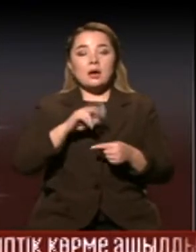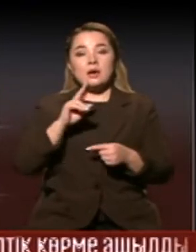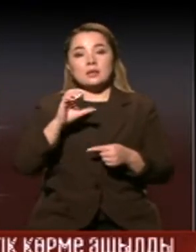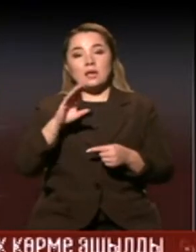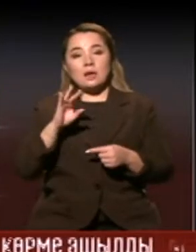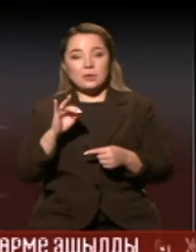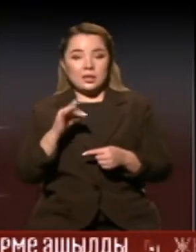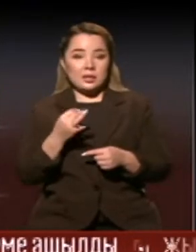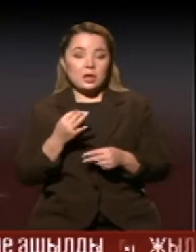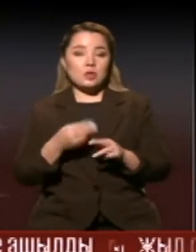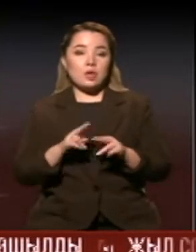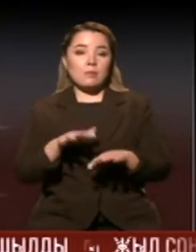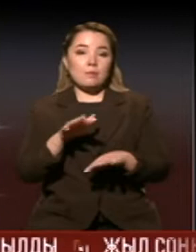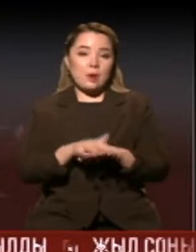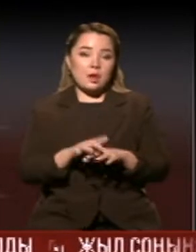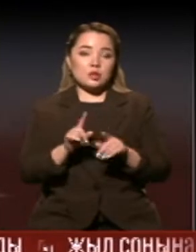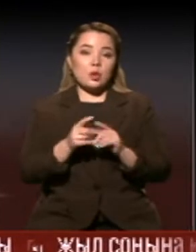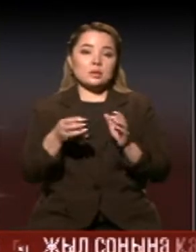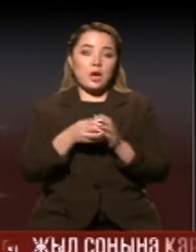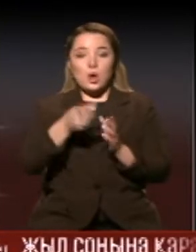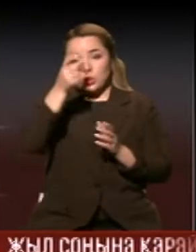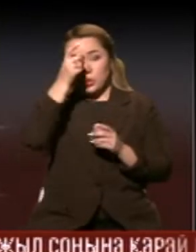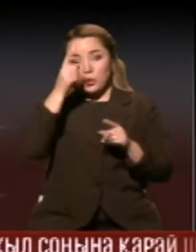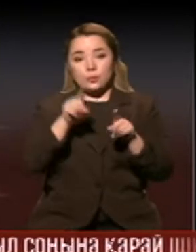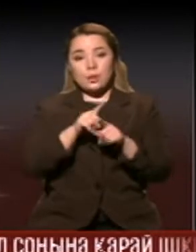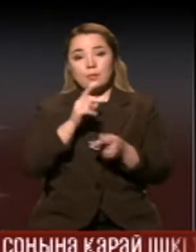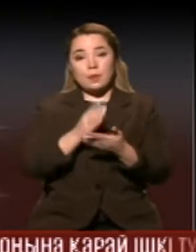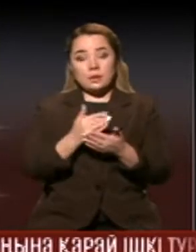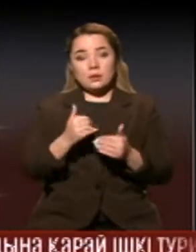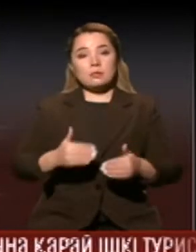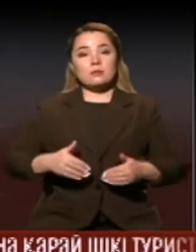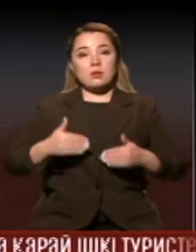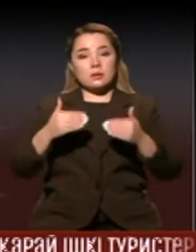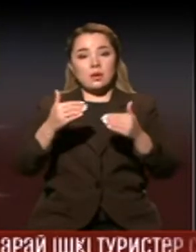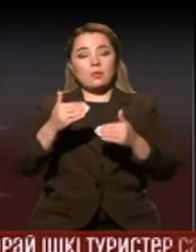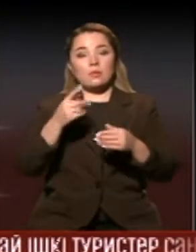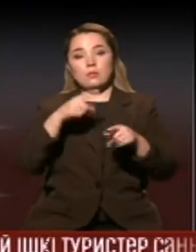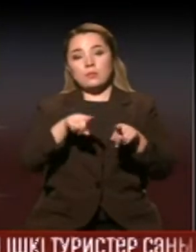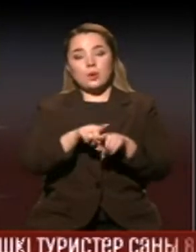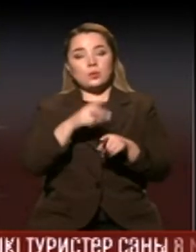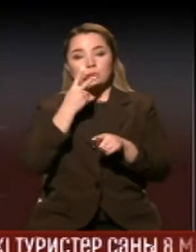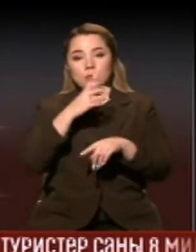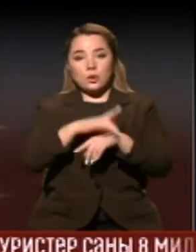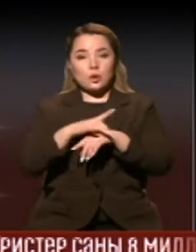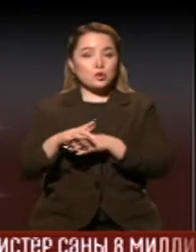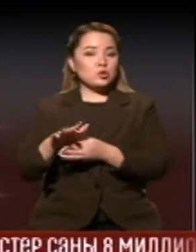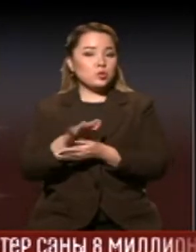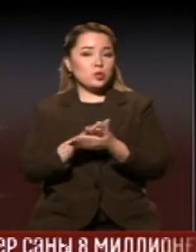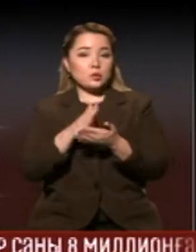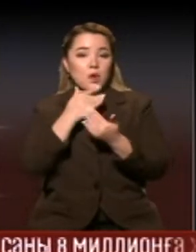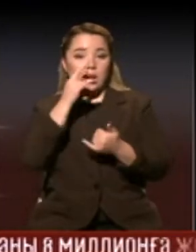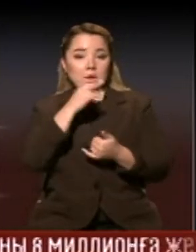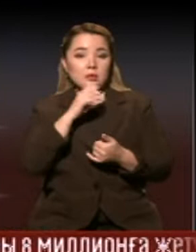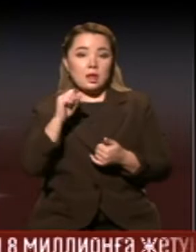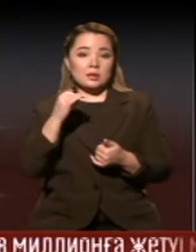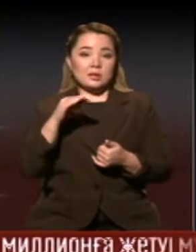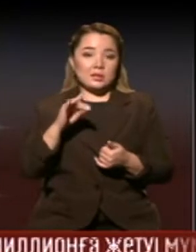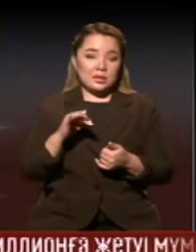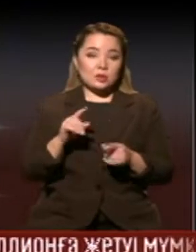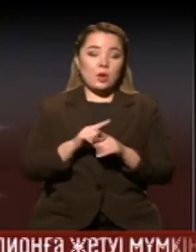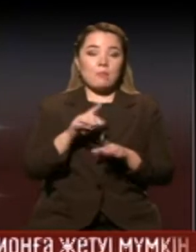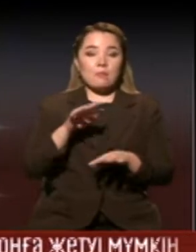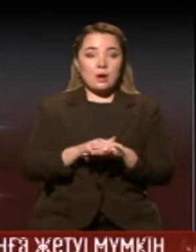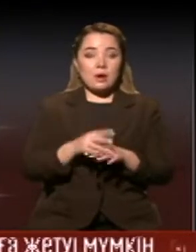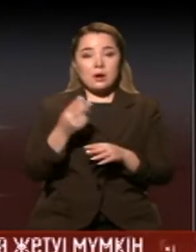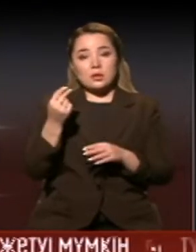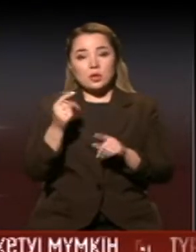мындай Түркияда бар болғанмен осындай динамикада мен Түркияда байқаған жоқпын. Сондықтан меніңше Қазақстан осы IT саласы, банк, қаржы